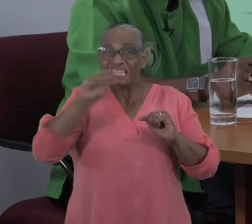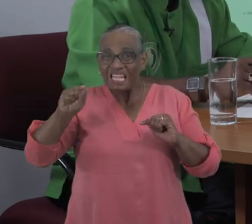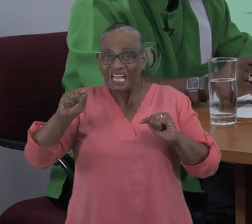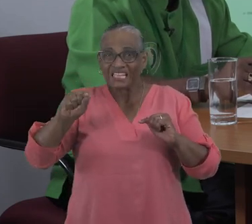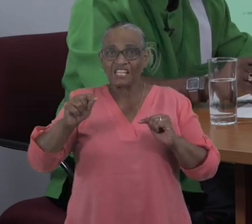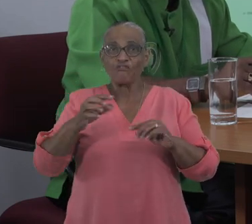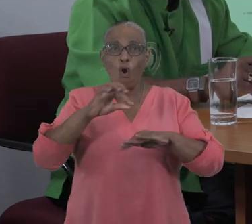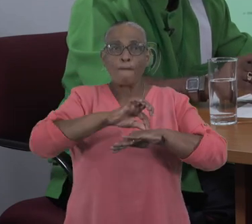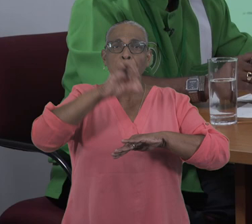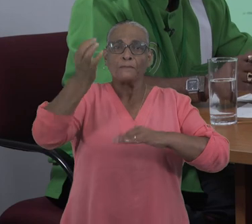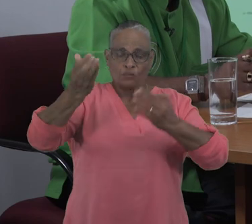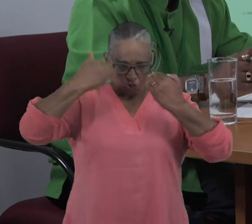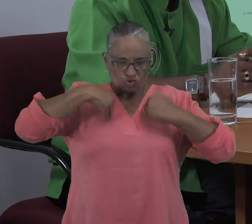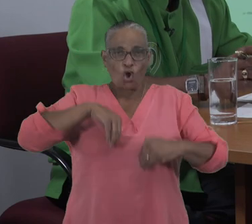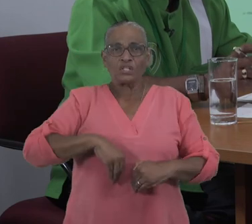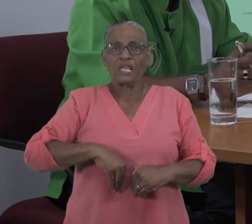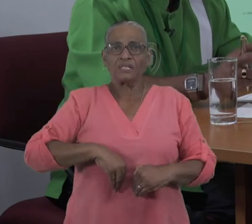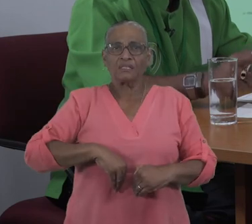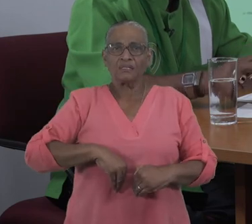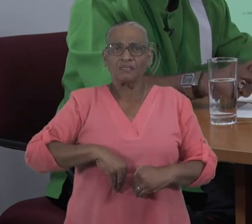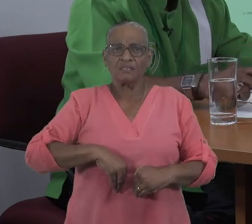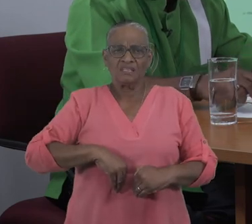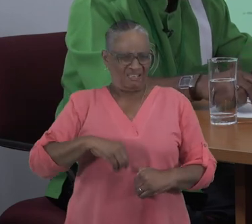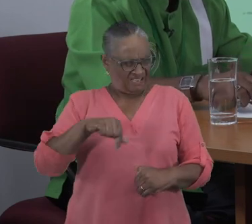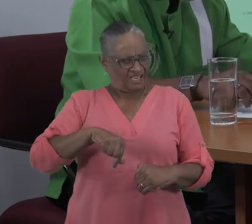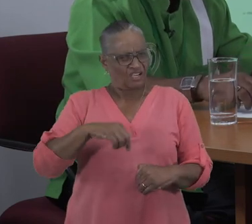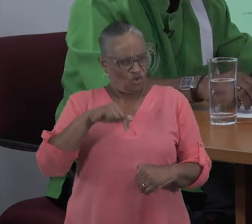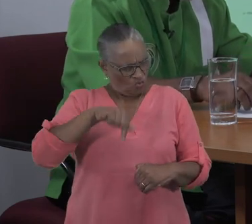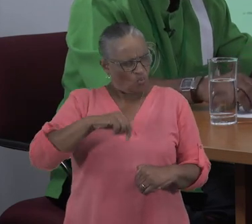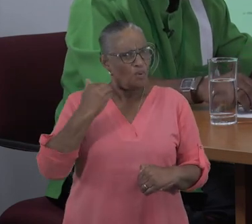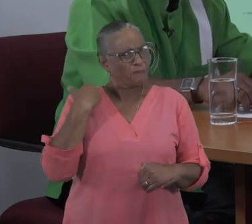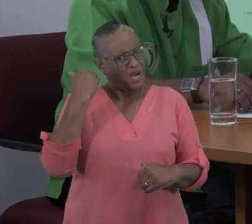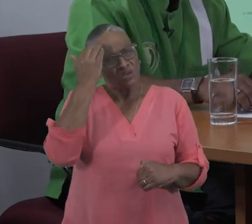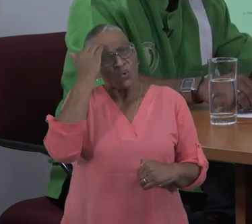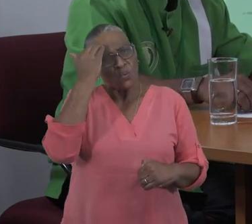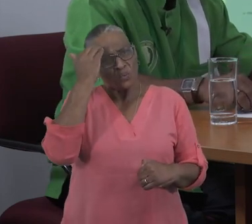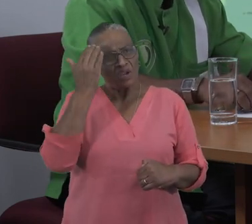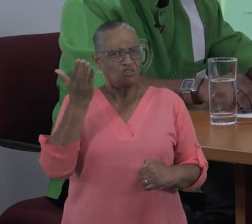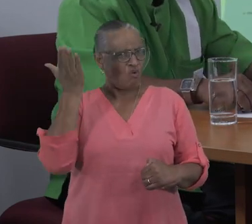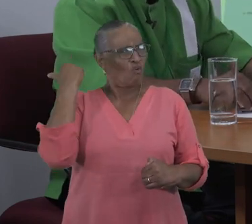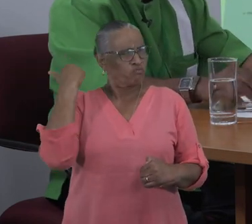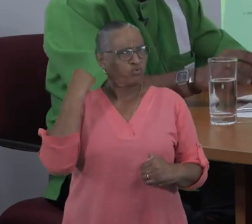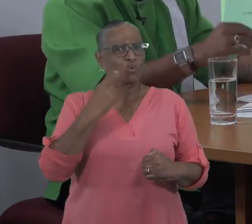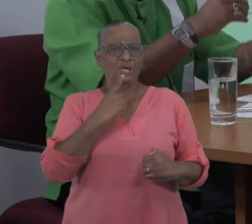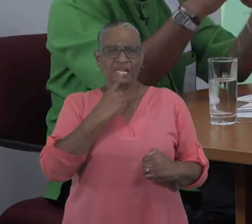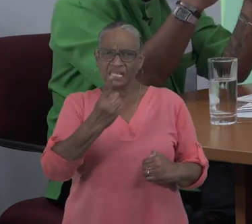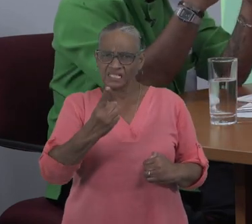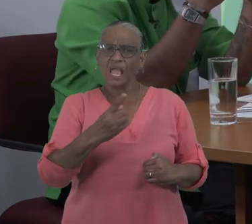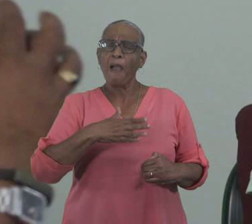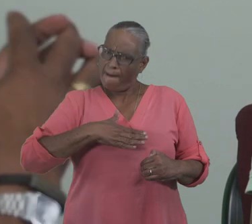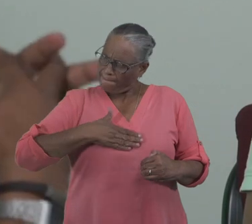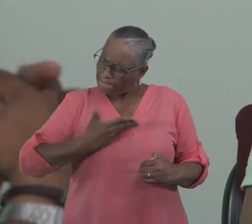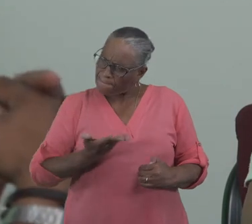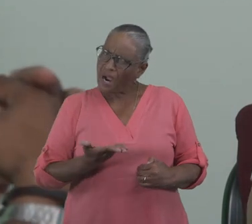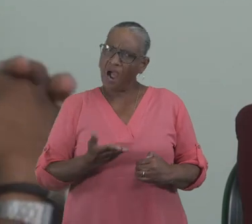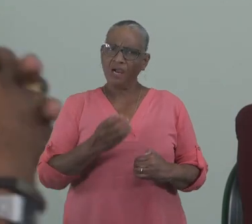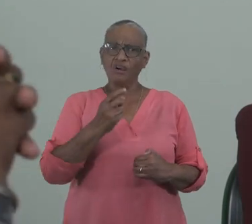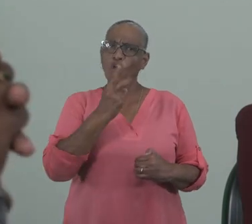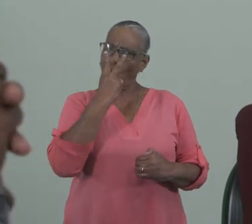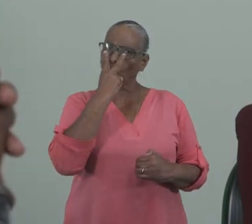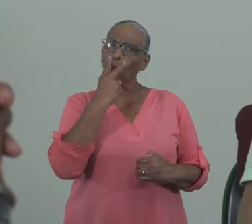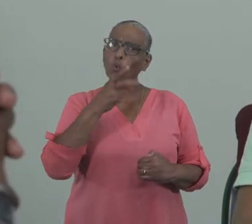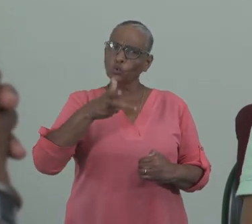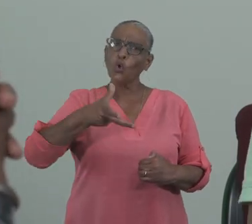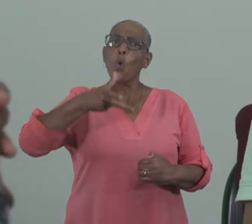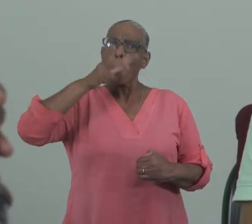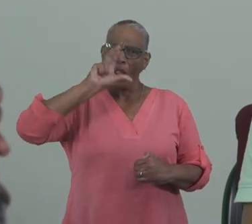het effect heeft op de gezondheid. Ik wist dat eigenlijk, ook pas recentelijk toen het is uitgekomen, want vroeger adviseerde ik ook mensen van, hey,